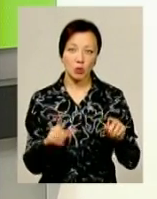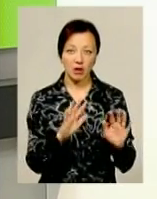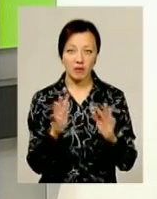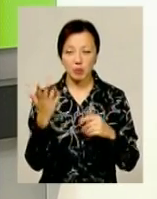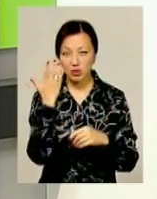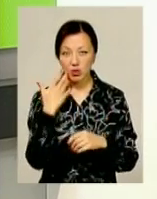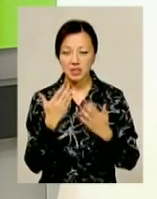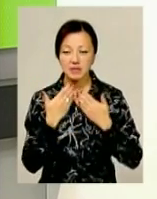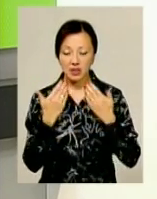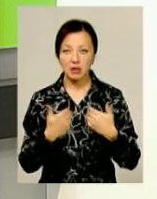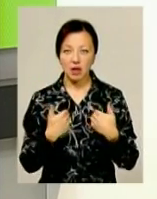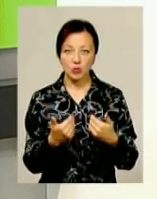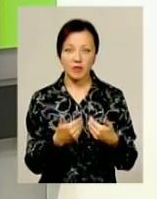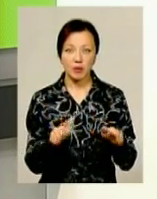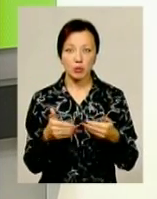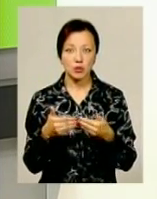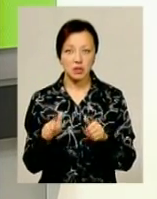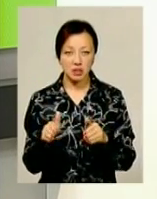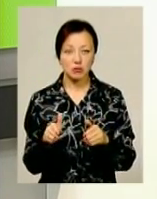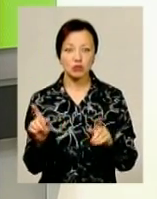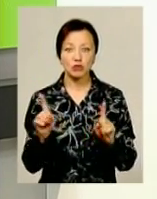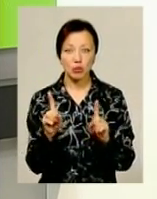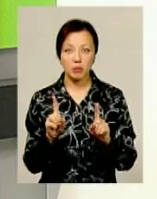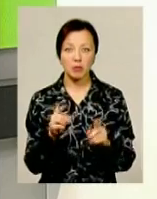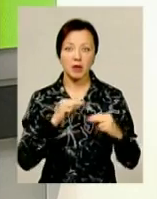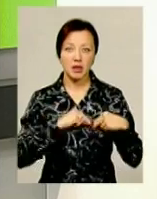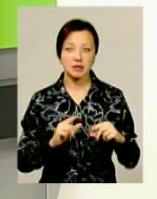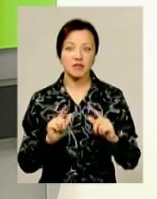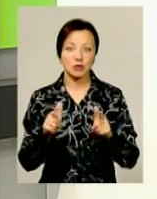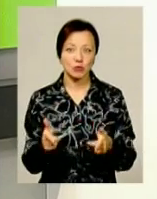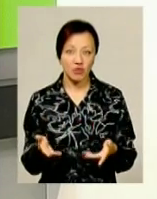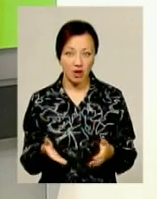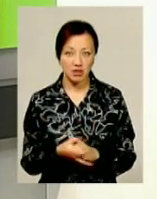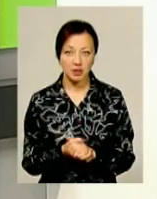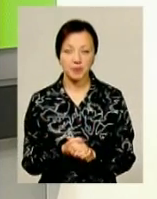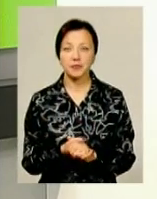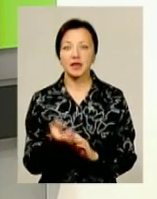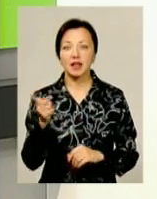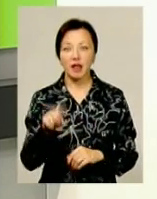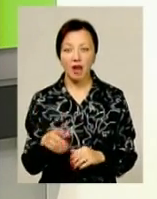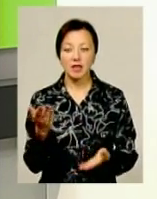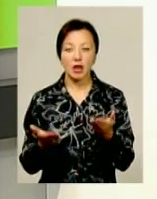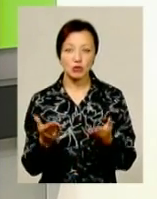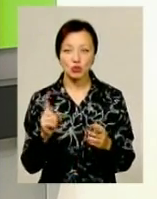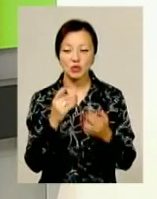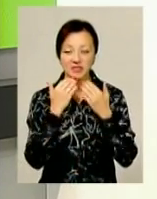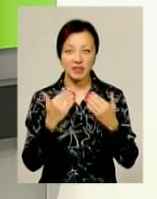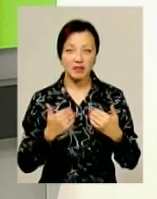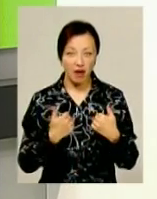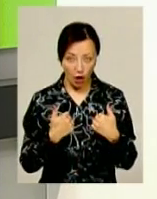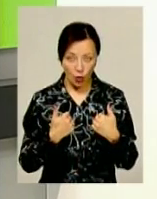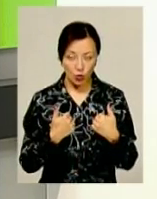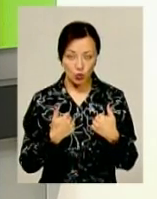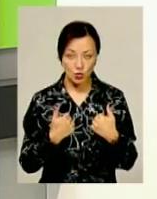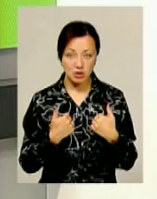коли звертаються до нас випускники з метою, щоб їх десь працевлаштувати. І навіть якщо ті, що звертаються, вони,